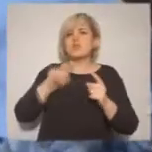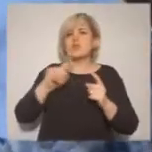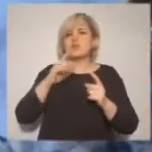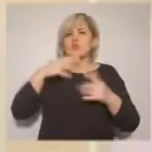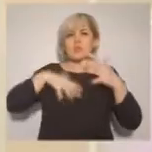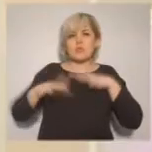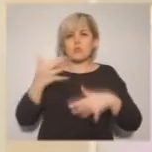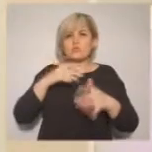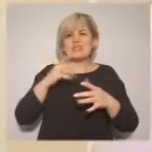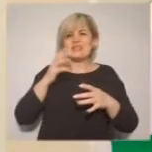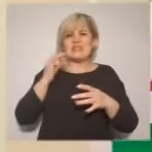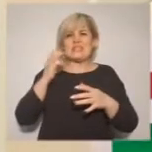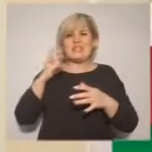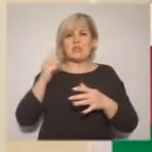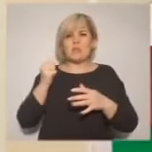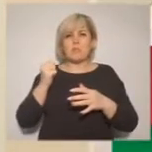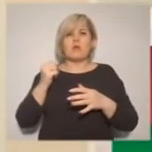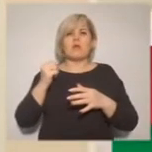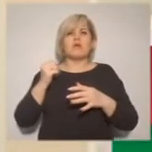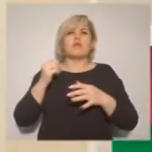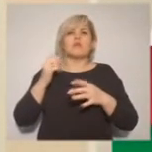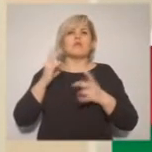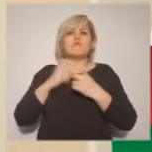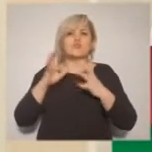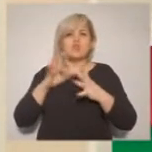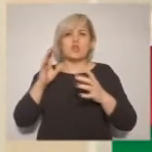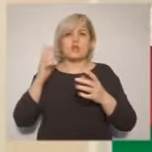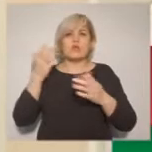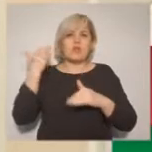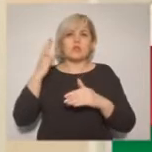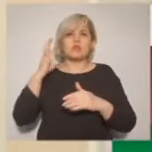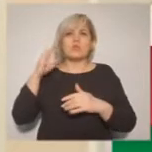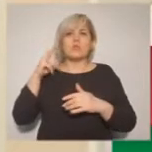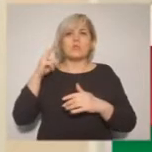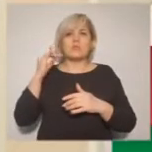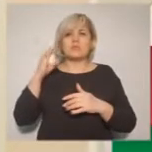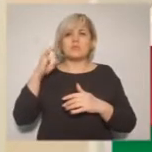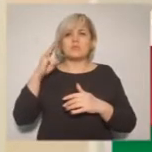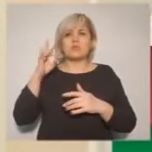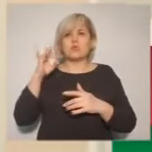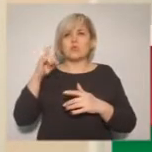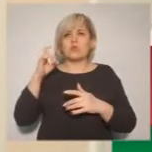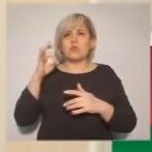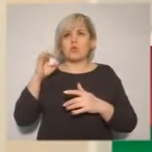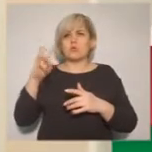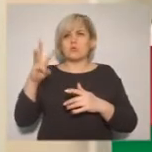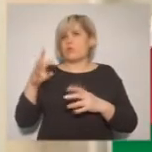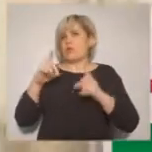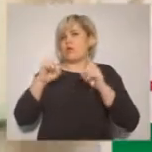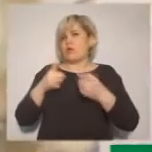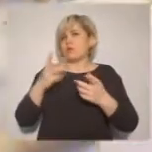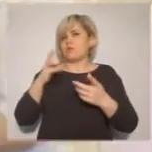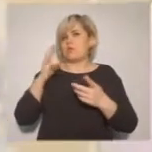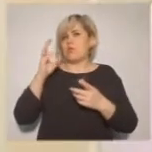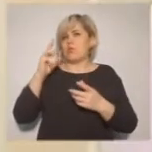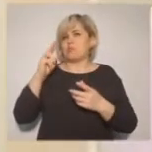она не встречалась ранее с эпистархозом, поэтому местное население, подъедая постоянно, она не так бурно